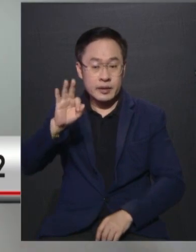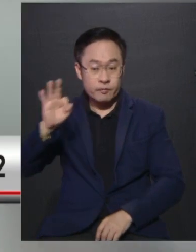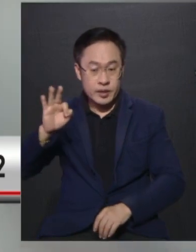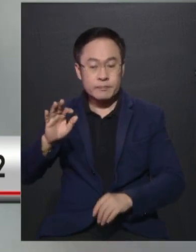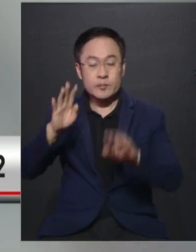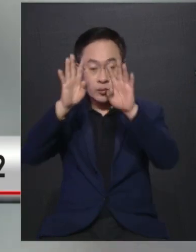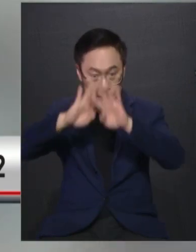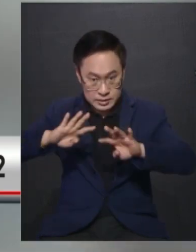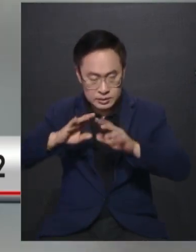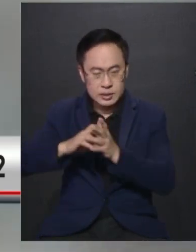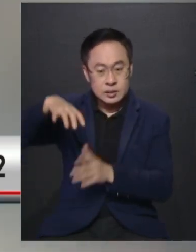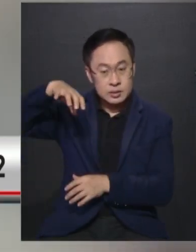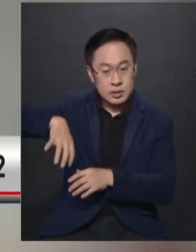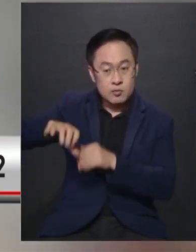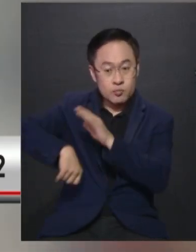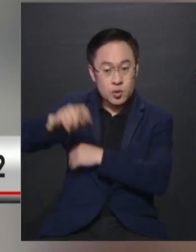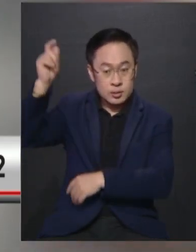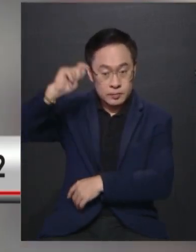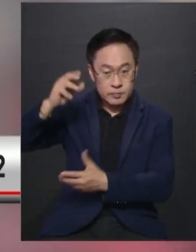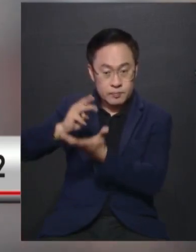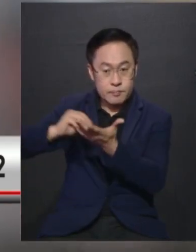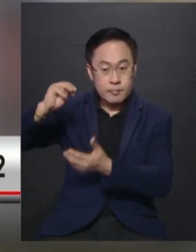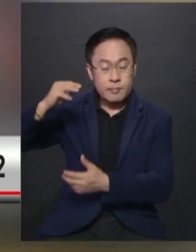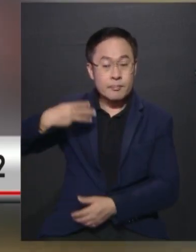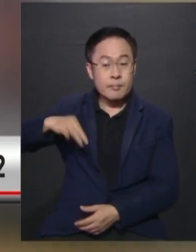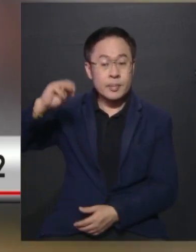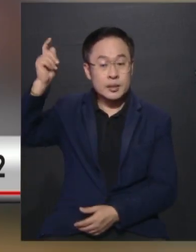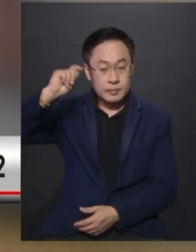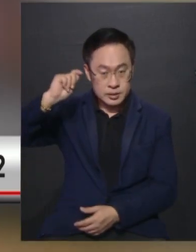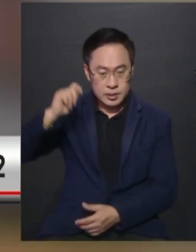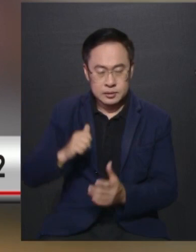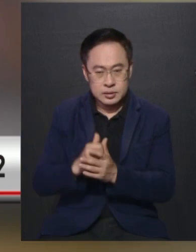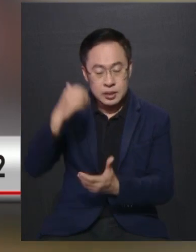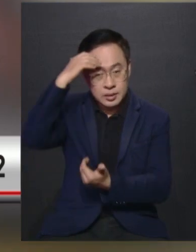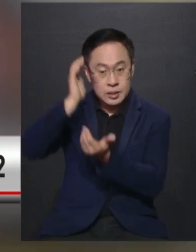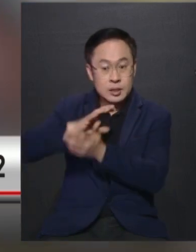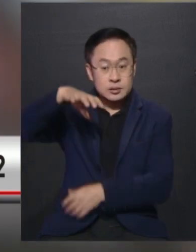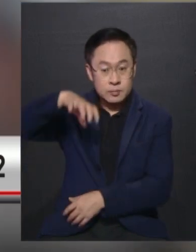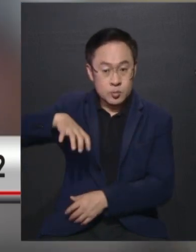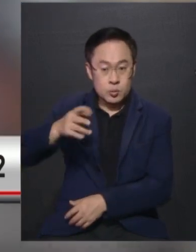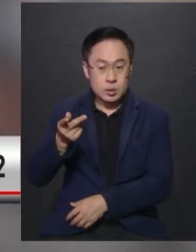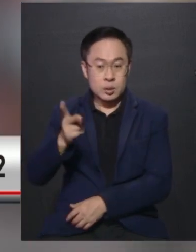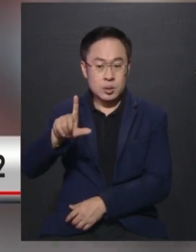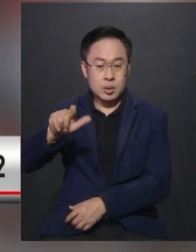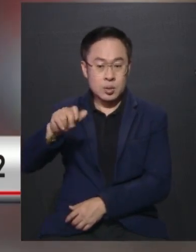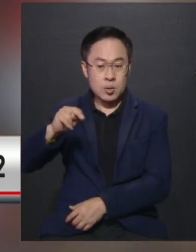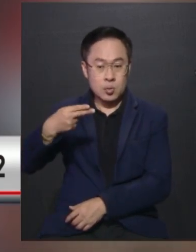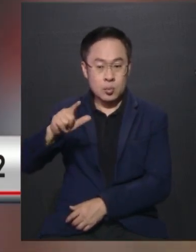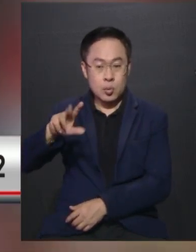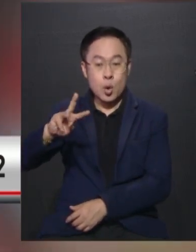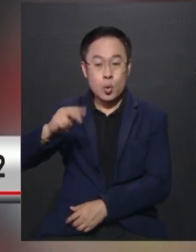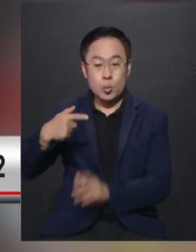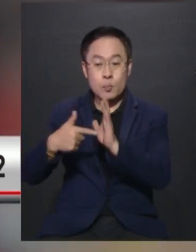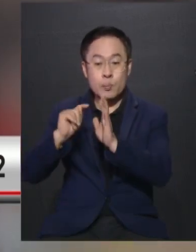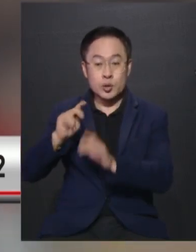เตเดียมซึ่งคดีความเนี่ยนะคะมันอยู่ในท้องที่สถานีตำรวจภูธรคลองหลวง ครับ ล่าสุดเมื่อวานน